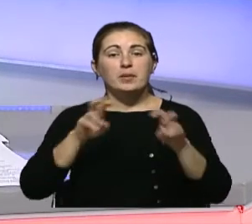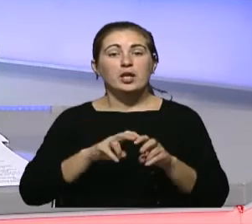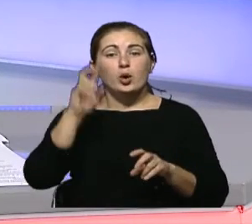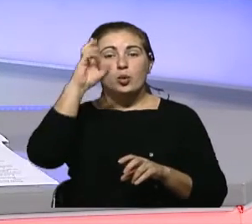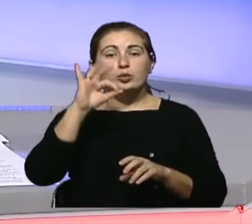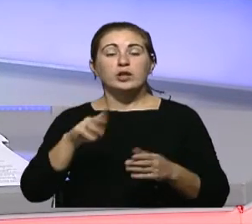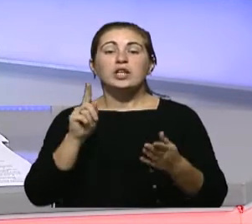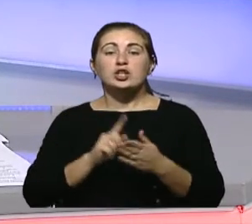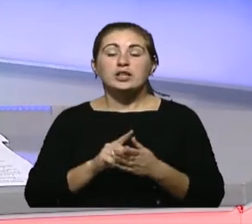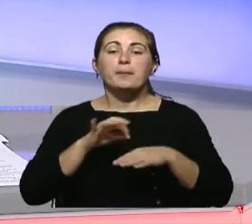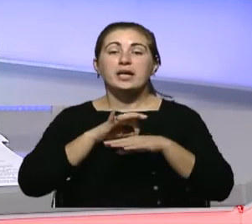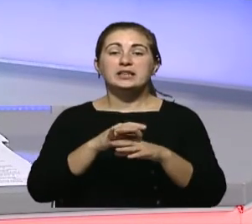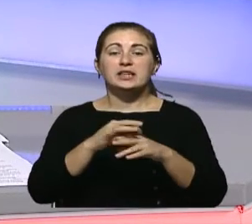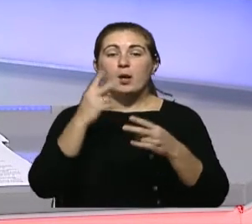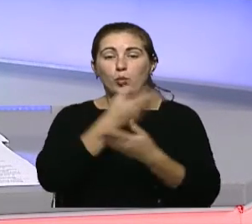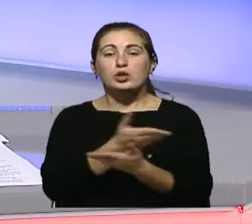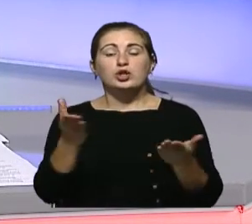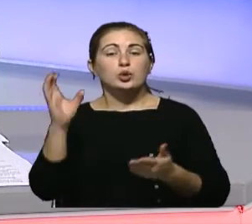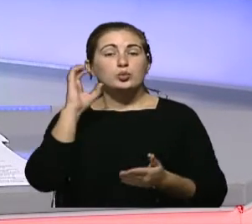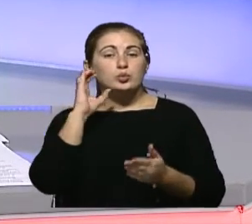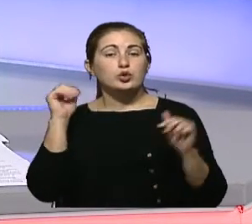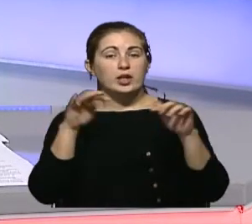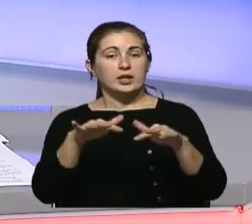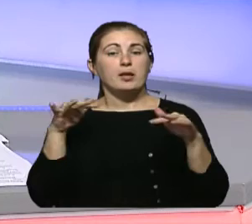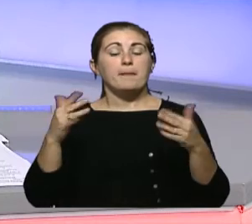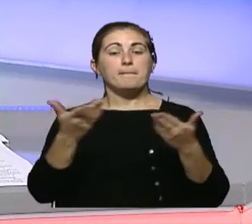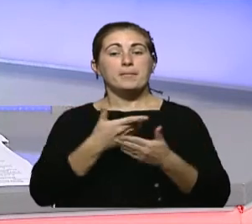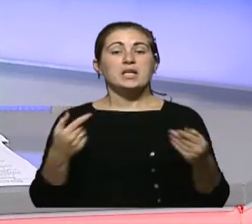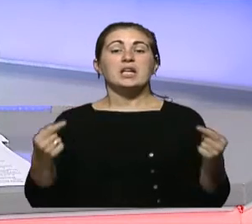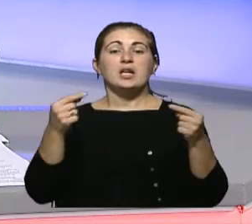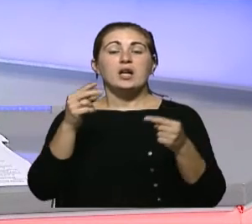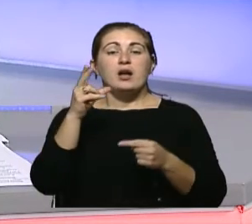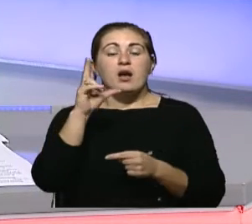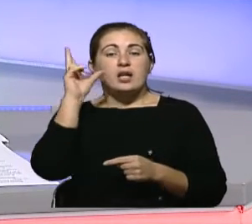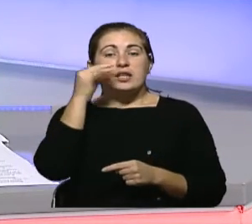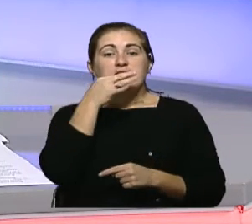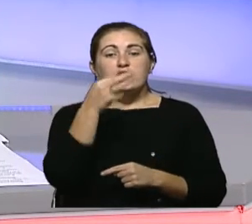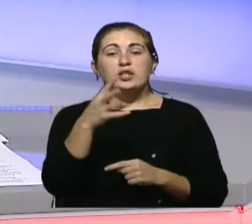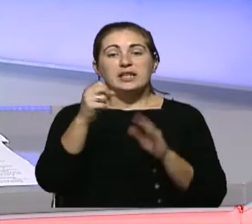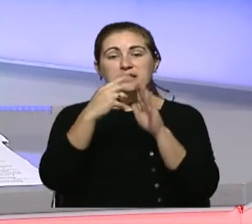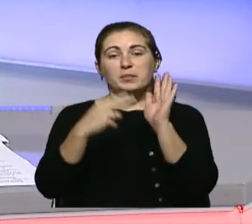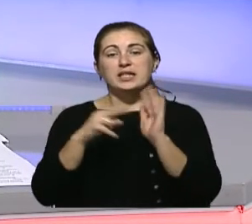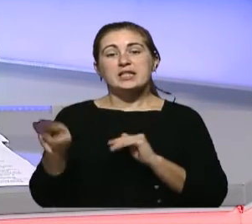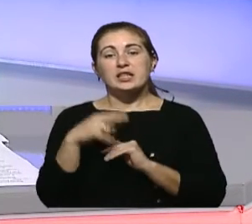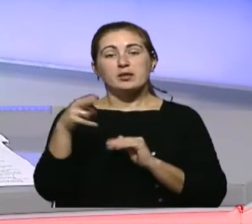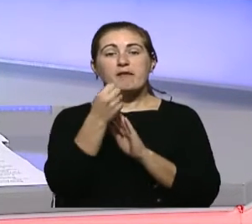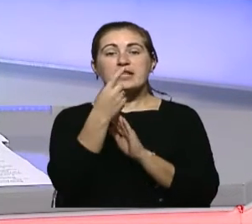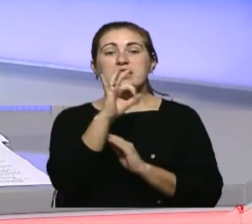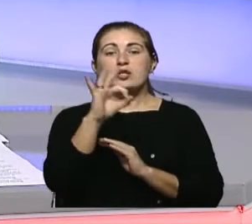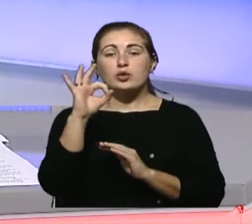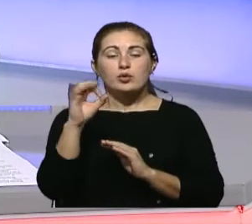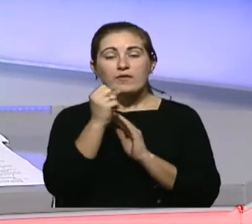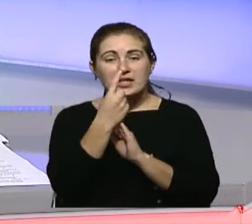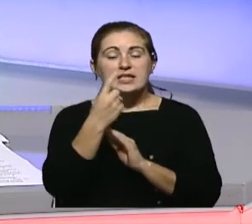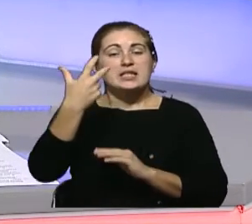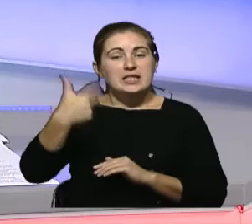пройти публичные слушания. Мы публичные слушания назначили на 17 декабря в 11 часов 30